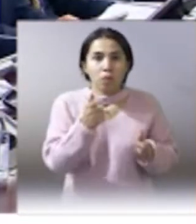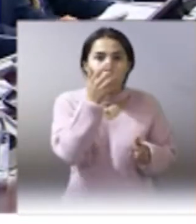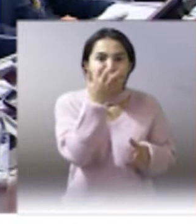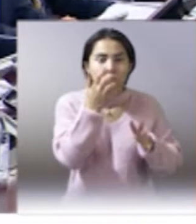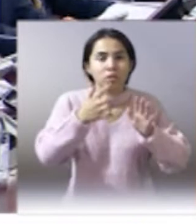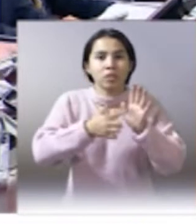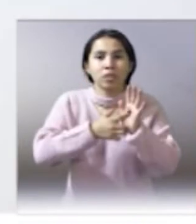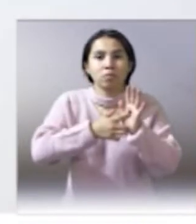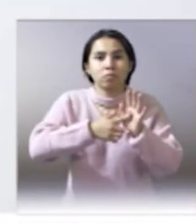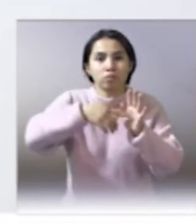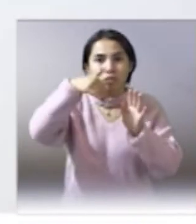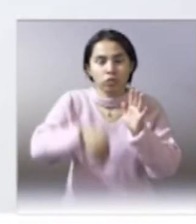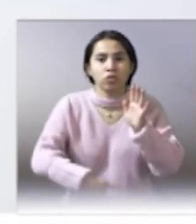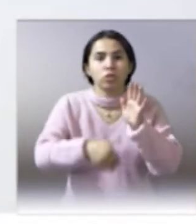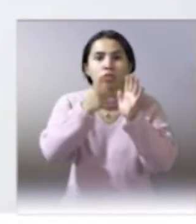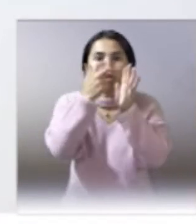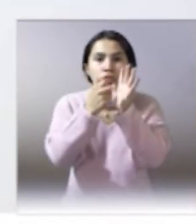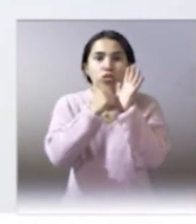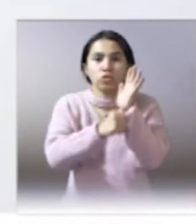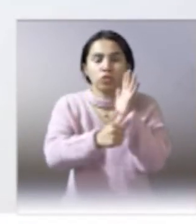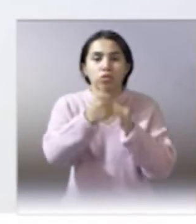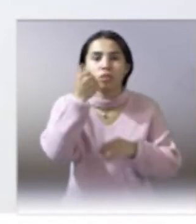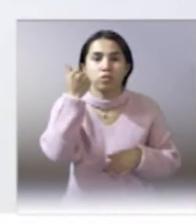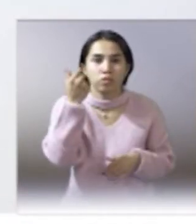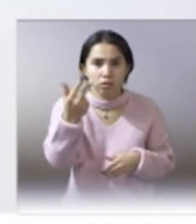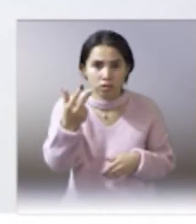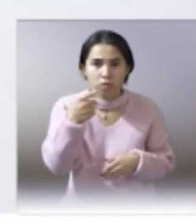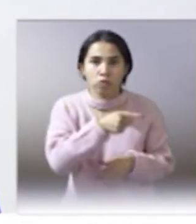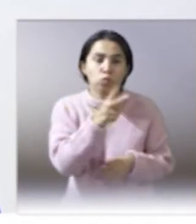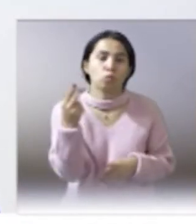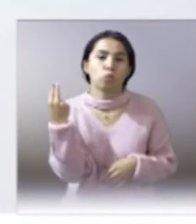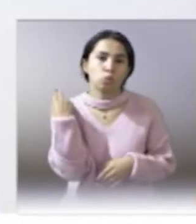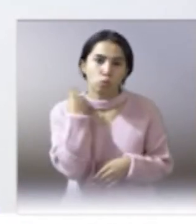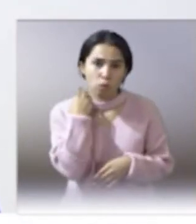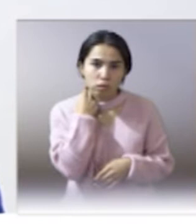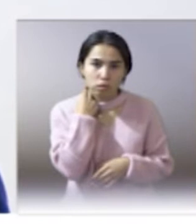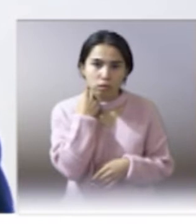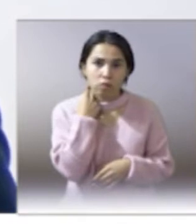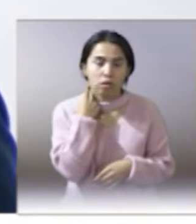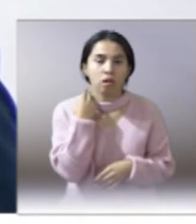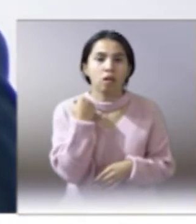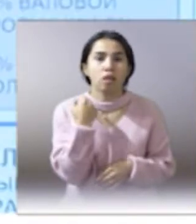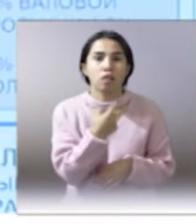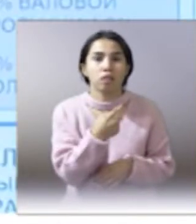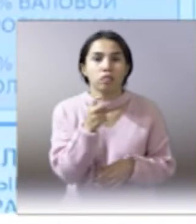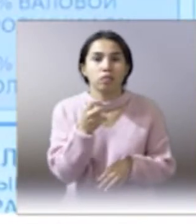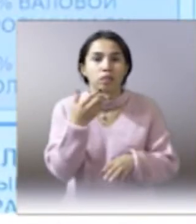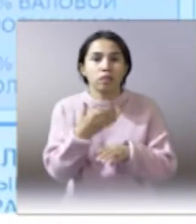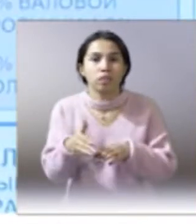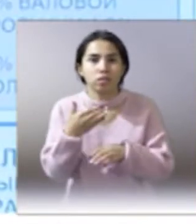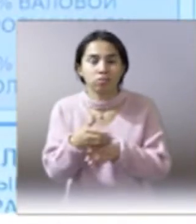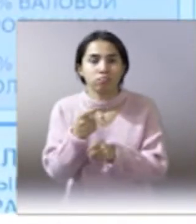в 11 раз птицеводства. На второе направление предусмотрено 3,5 миллиарда тенге. Для решения указанных